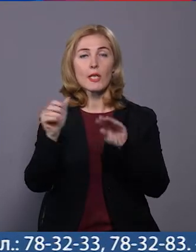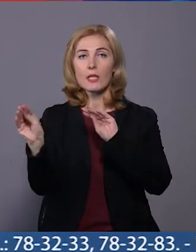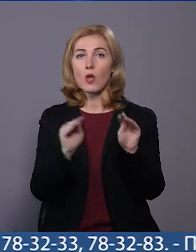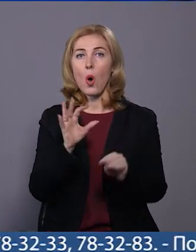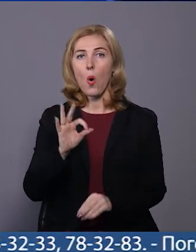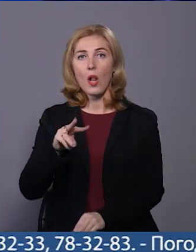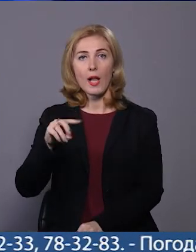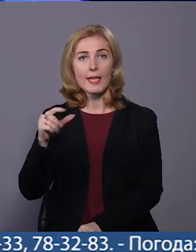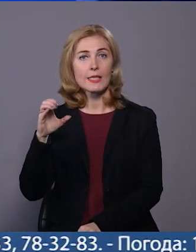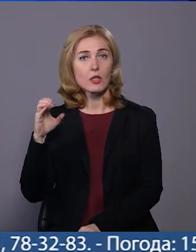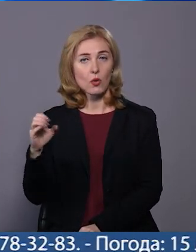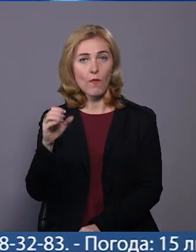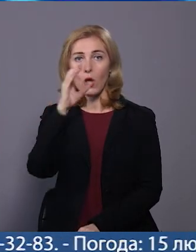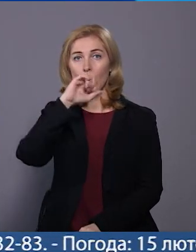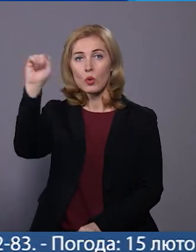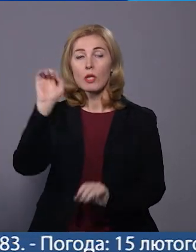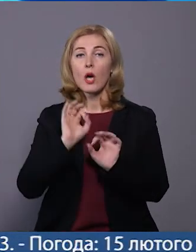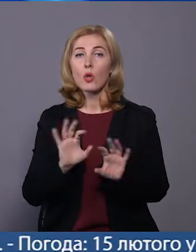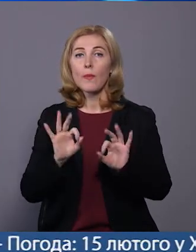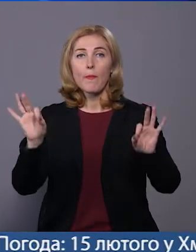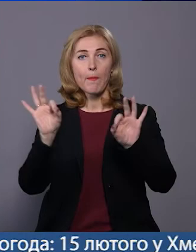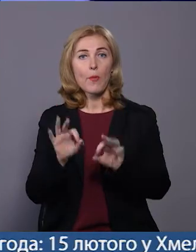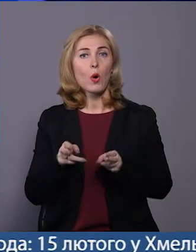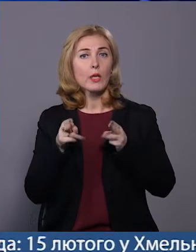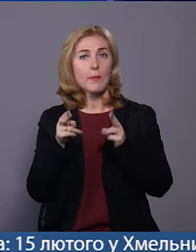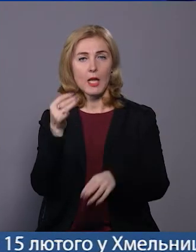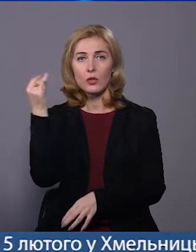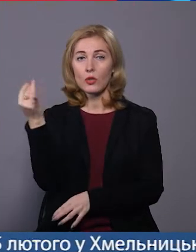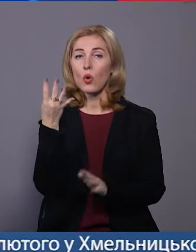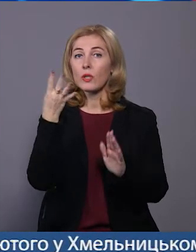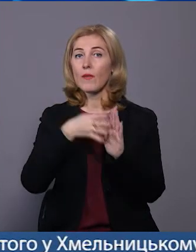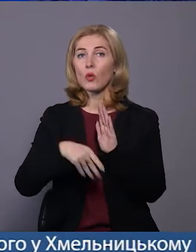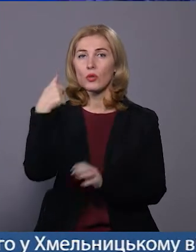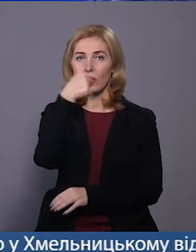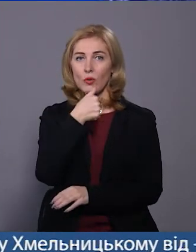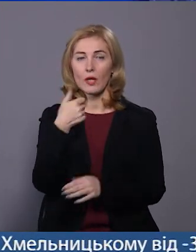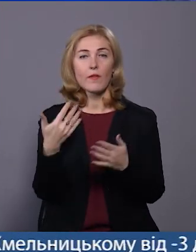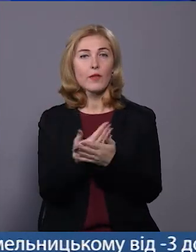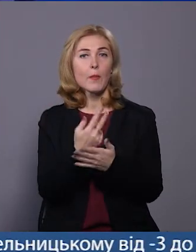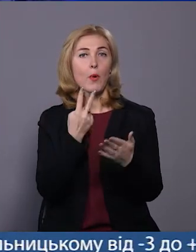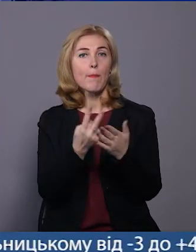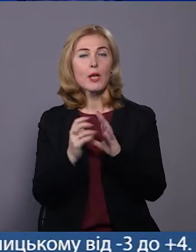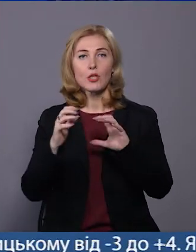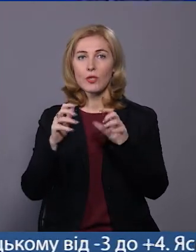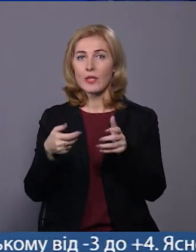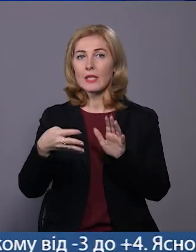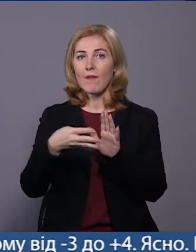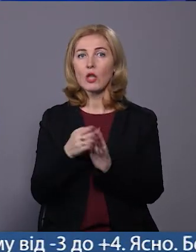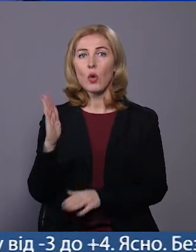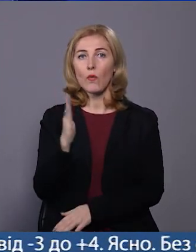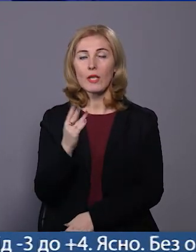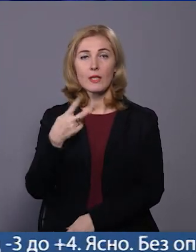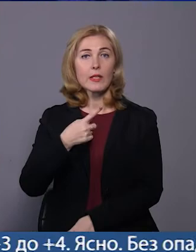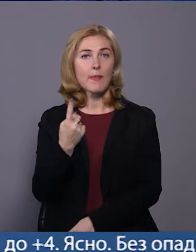Олегом Сенцовим. «Носоріг» розповідає про кримінальну історію 90-х. Фільм побачив світ 9